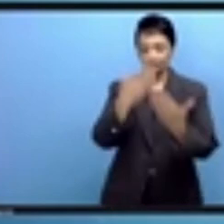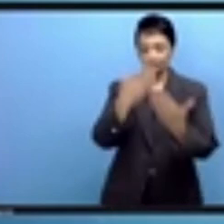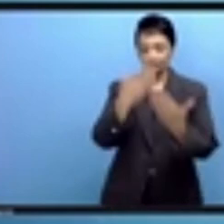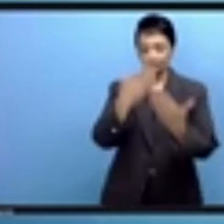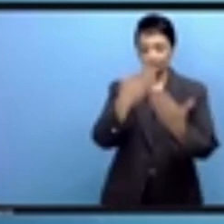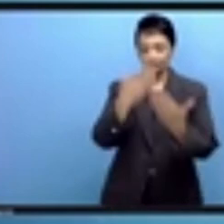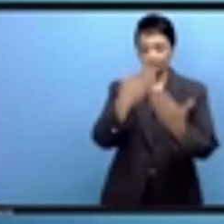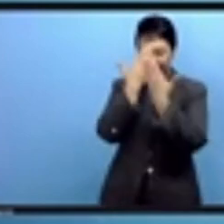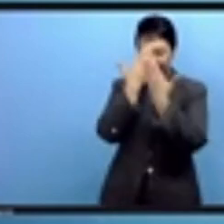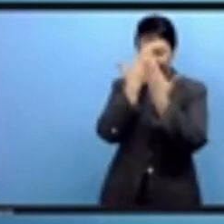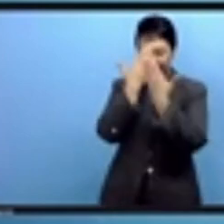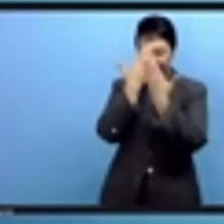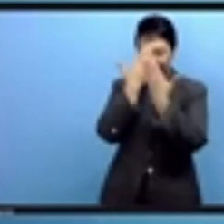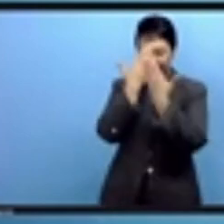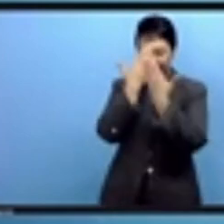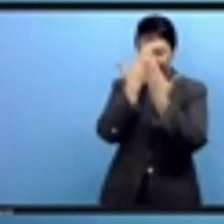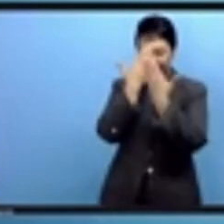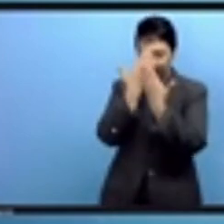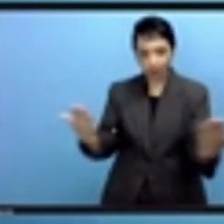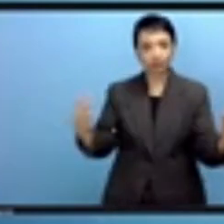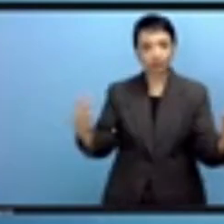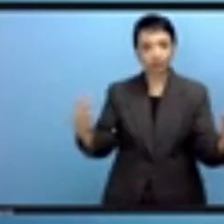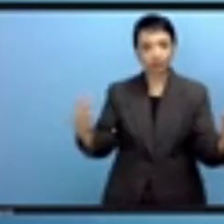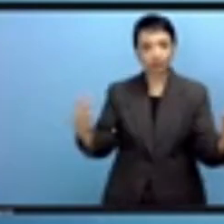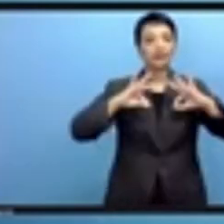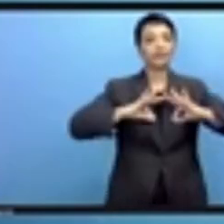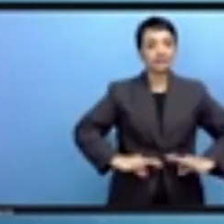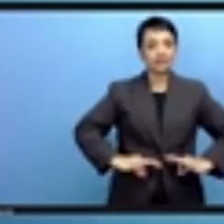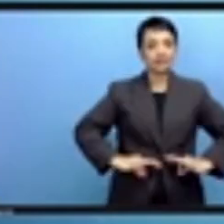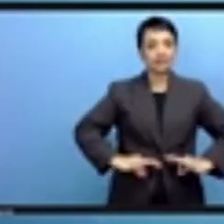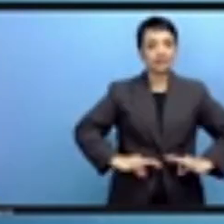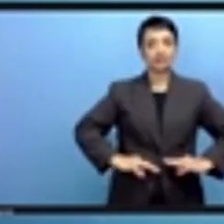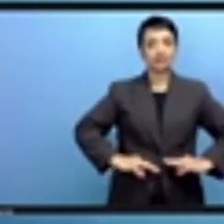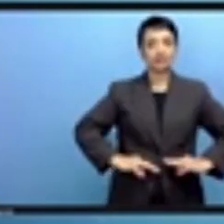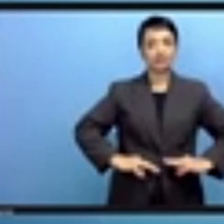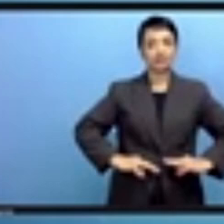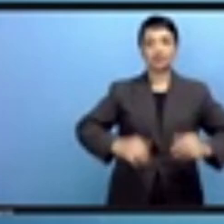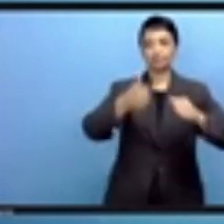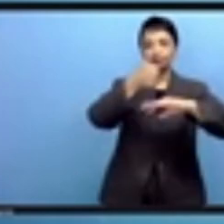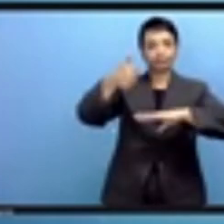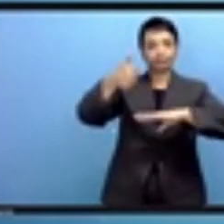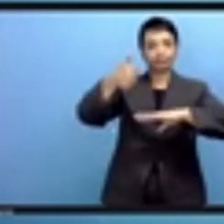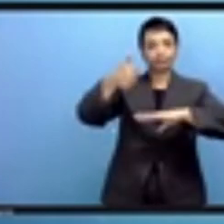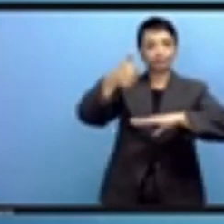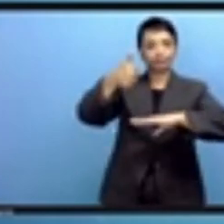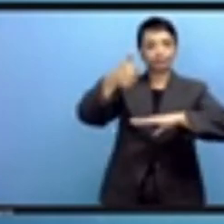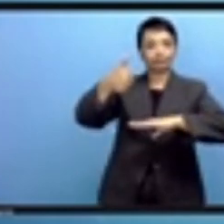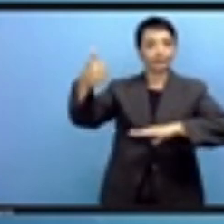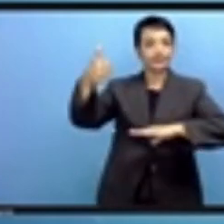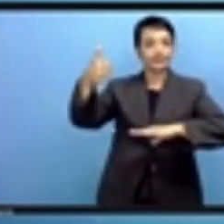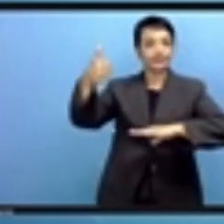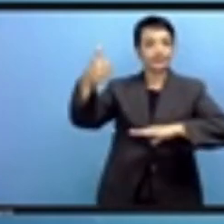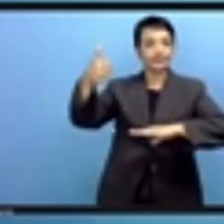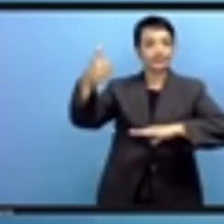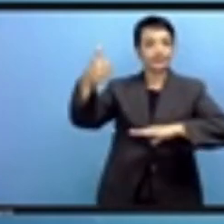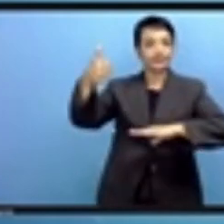各位部长、各位嘉宾、各位来宾、女士们、先生们，首先呢，